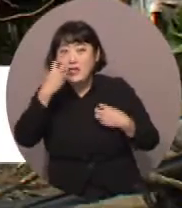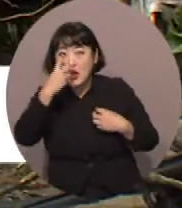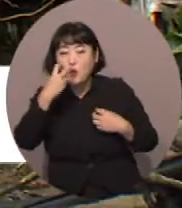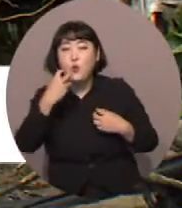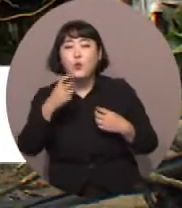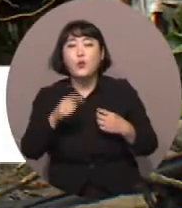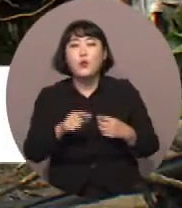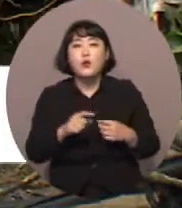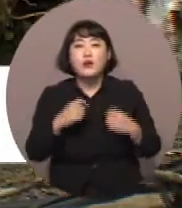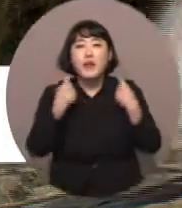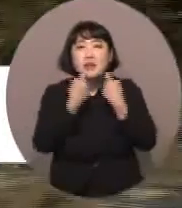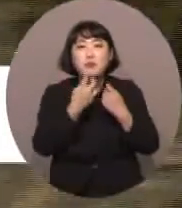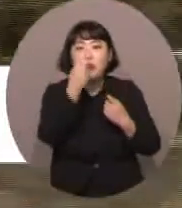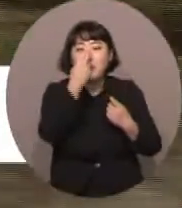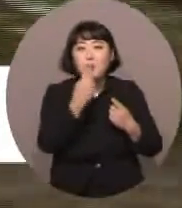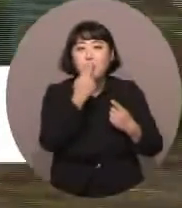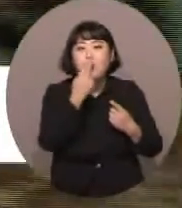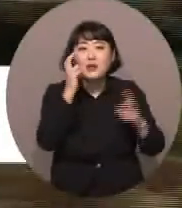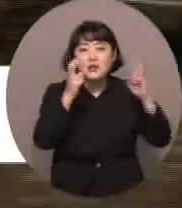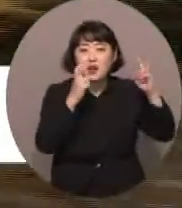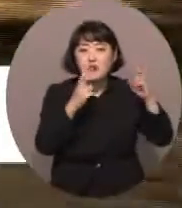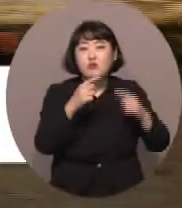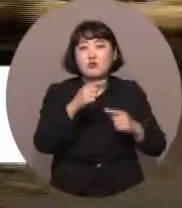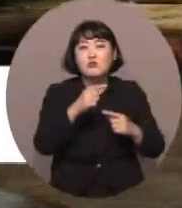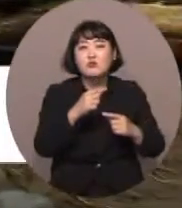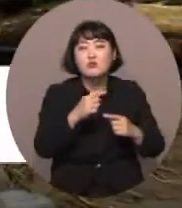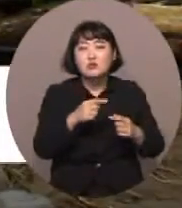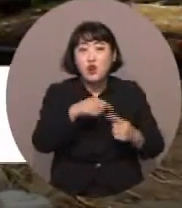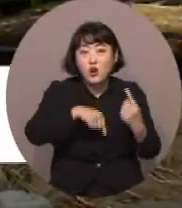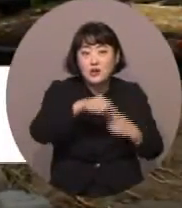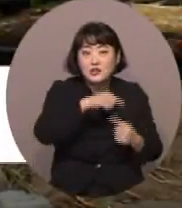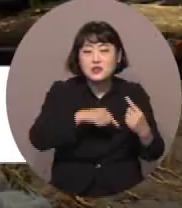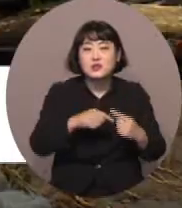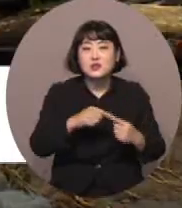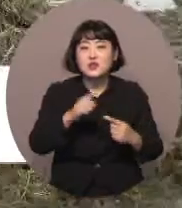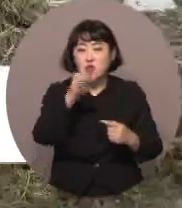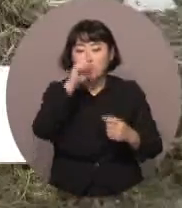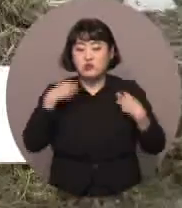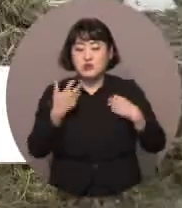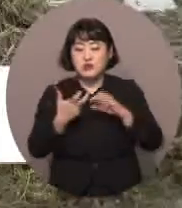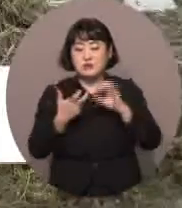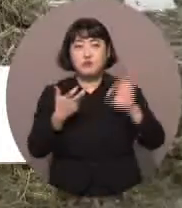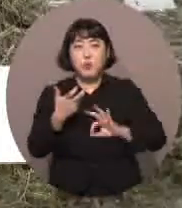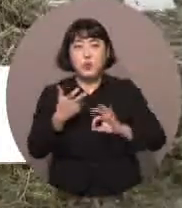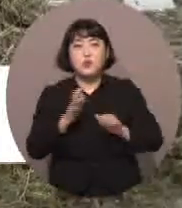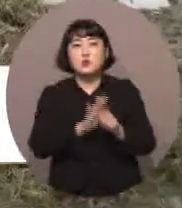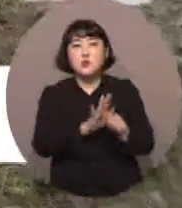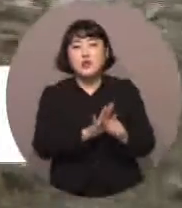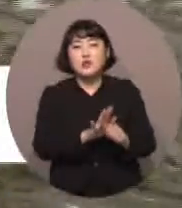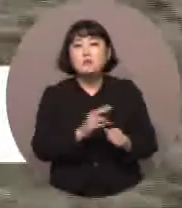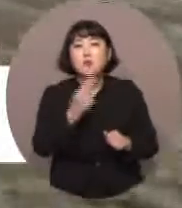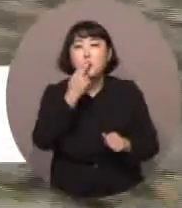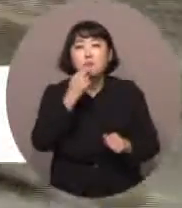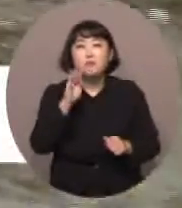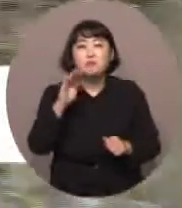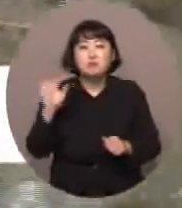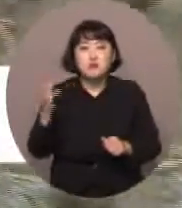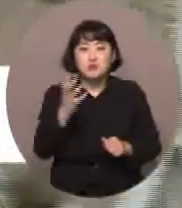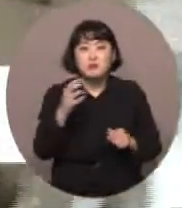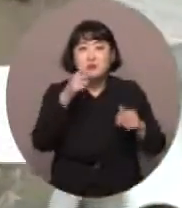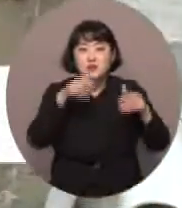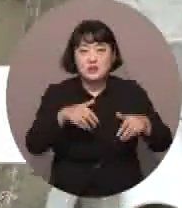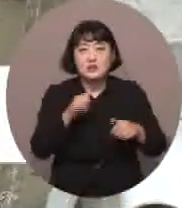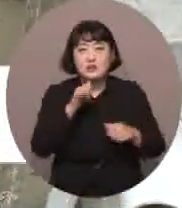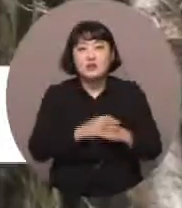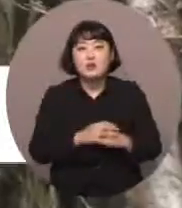민간보험사가 운영하는 정책보험으로 정부가 보험료의 70%를 지원합니다. 주택 80제곱미터 기준 전파 시